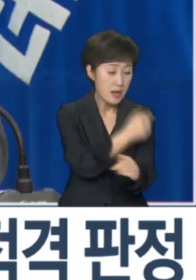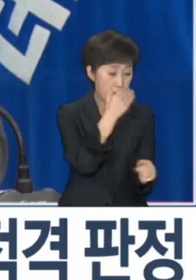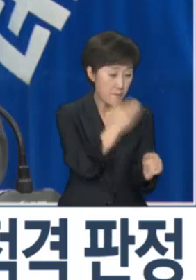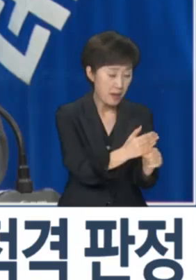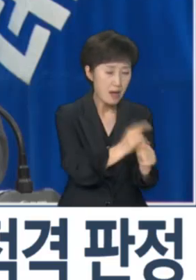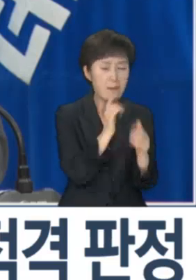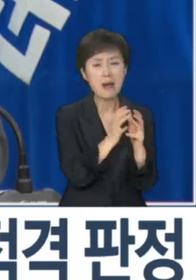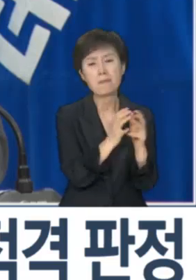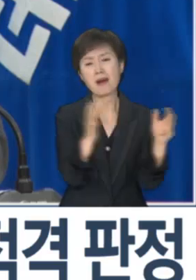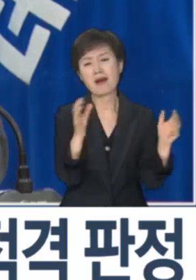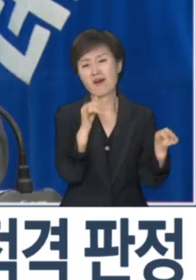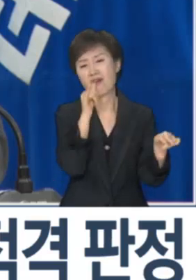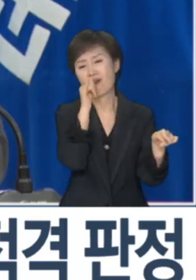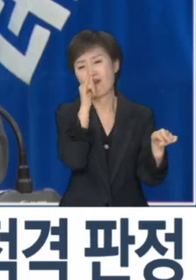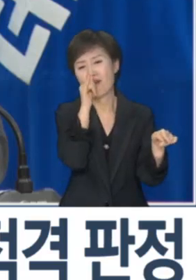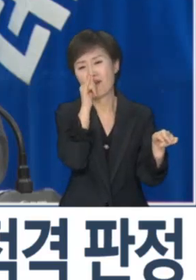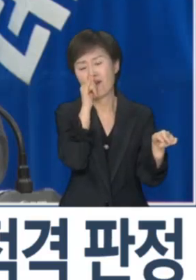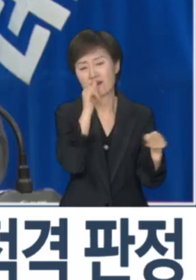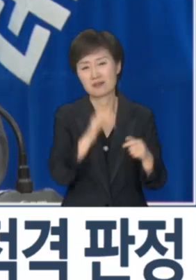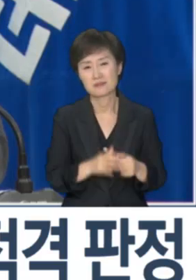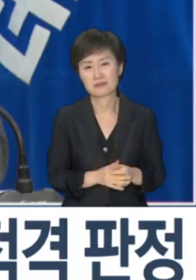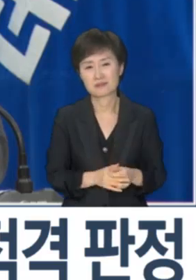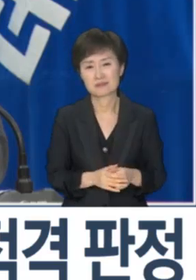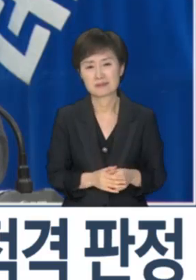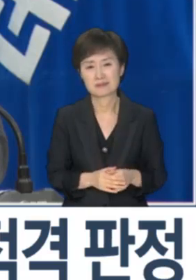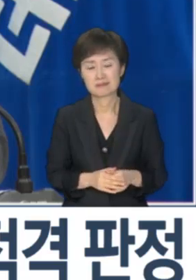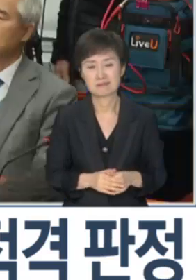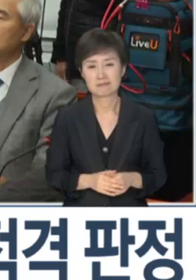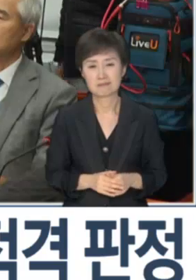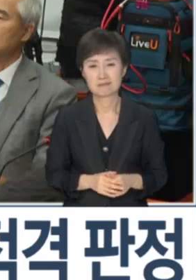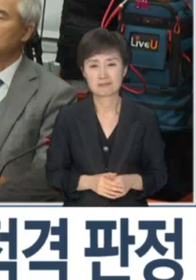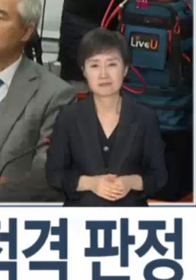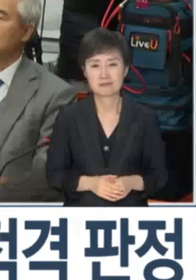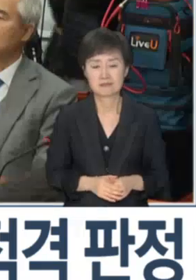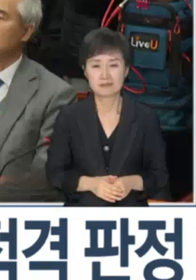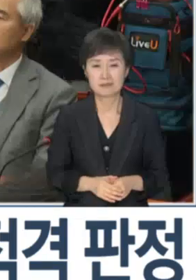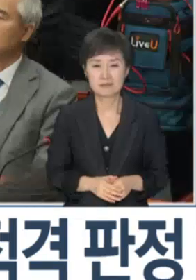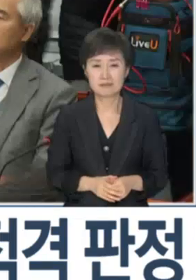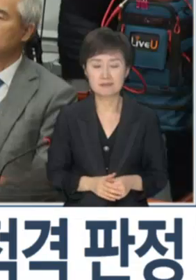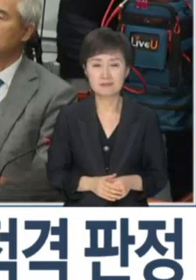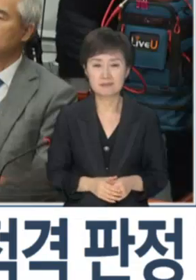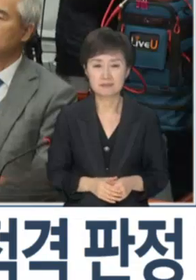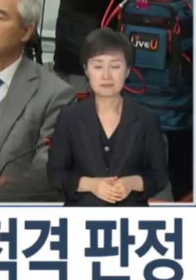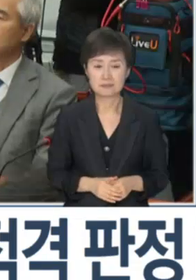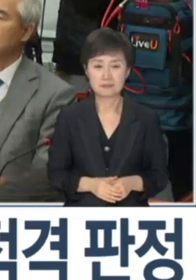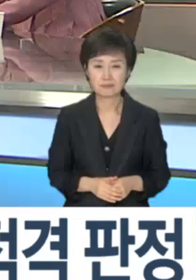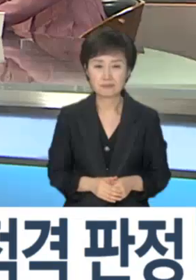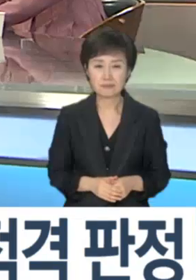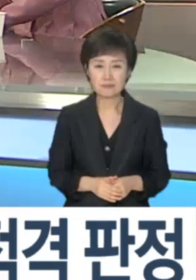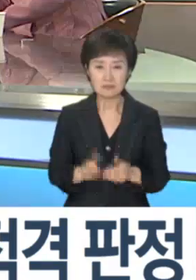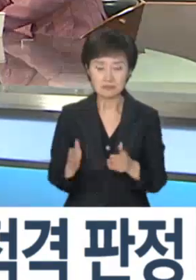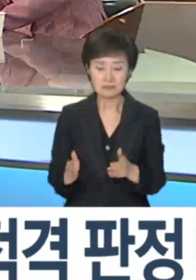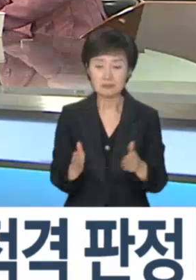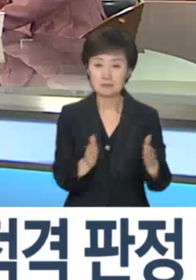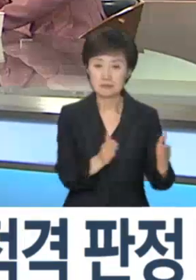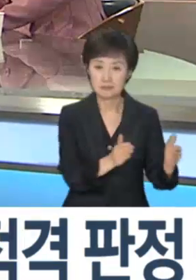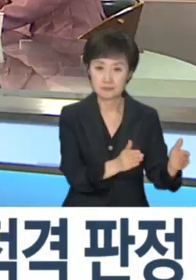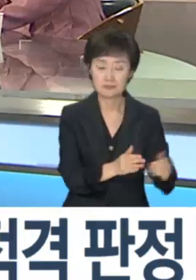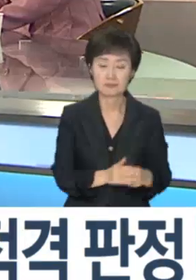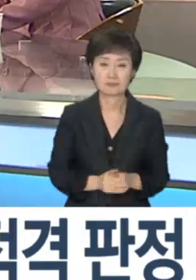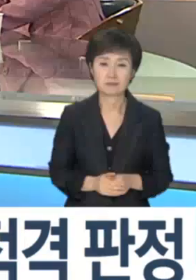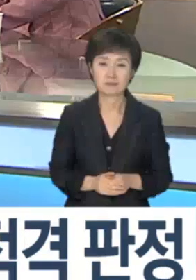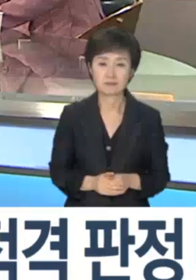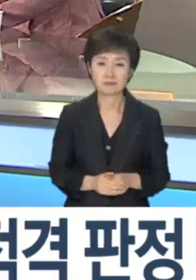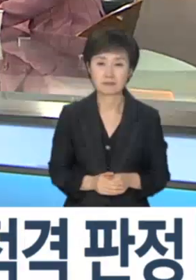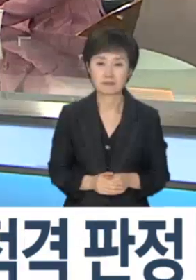이제 현실이고 그것이 정당의 생임입니다 지금까지. 알겠습니다. 자, 다음 주제는 이